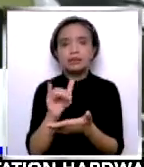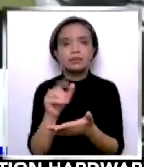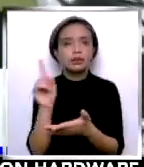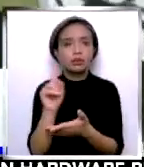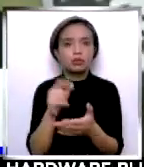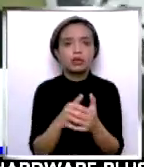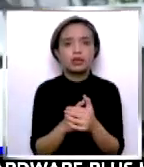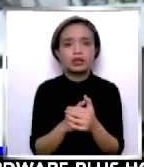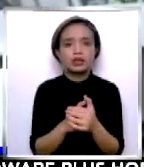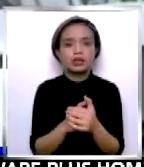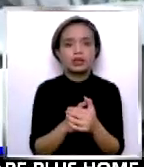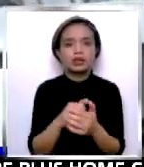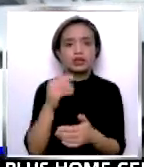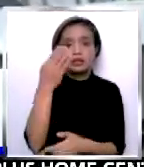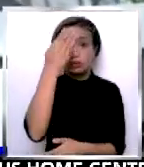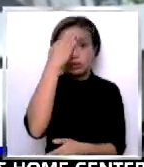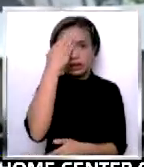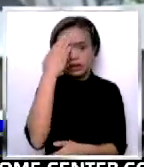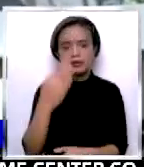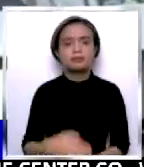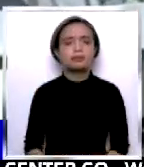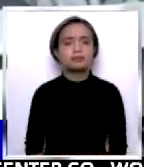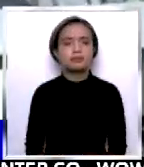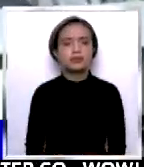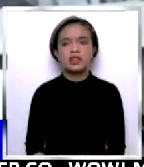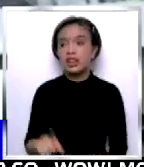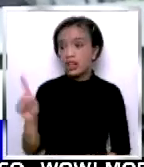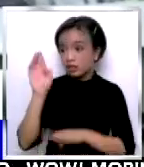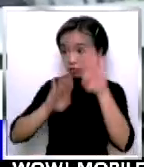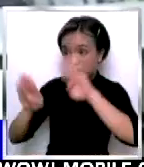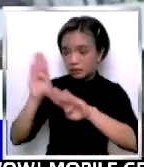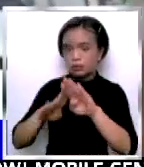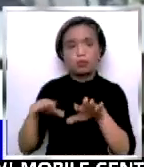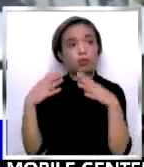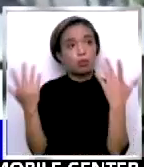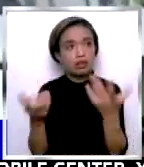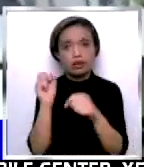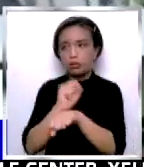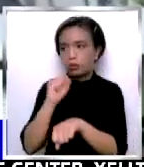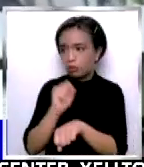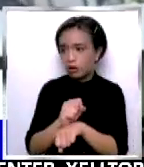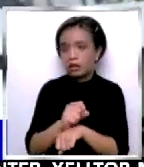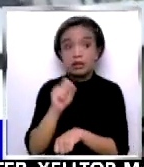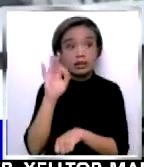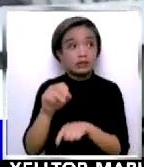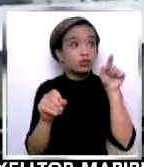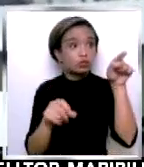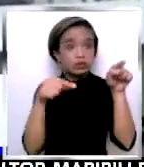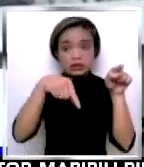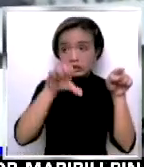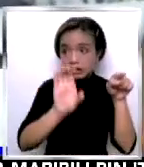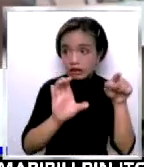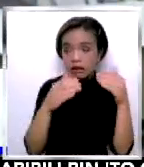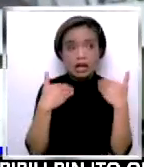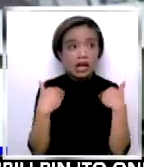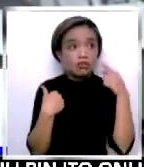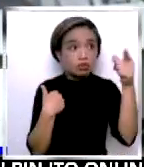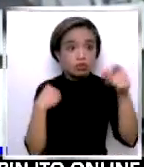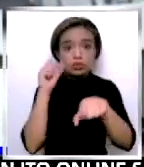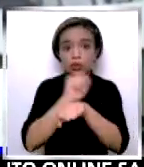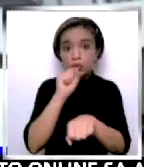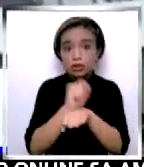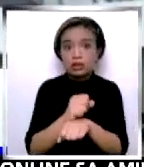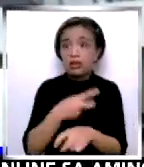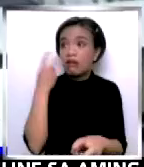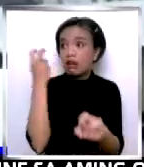2 sa Pandi, Bulacan. Ang problema po dito, wala pong trabaho. Sila po, kung sa Quezon City sila, nandun po yung work nila, tapos nahirapan po